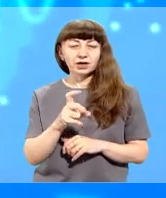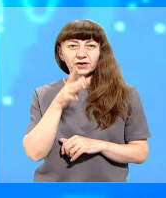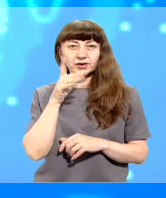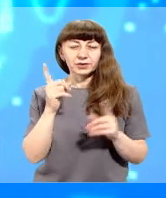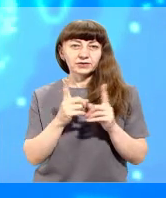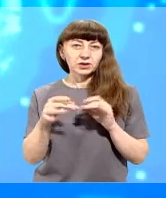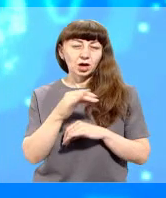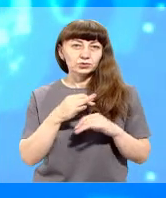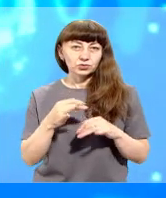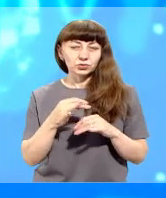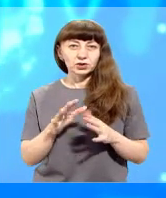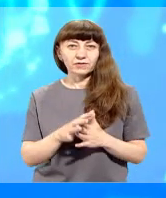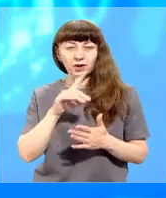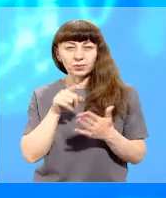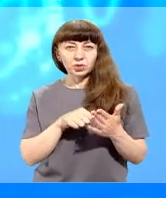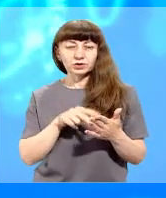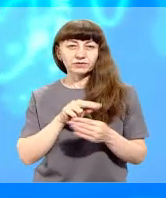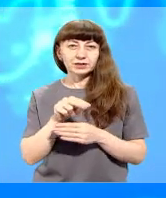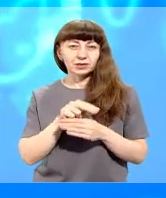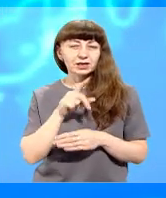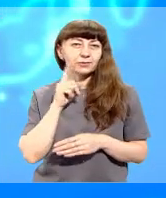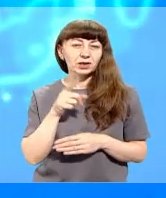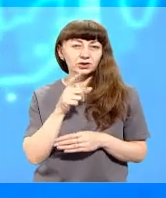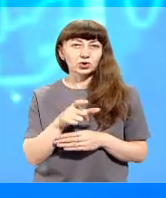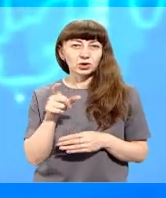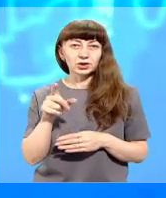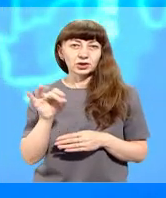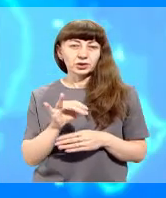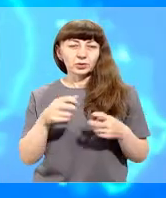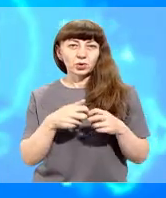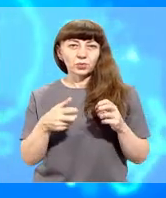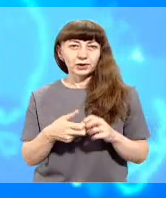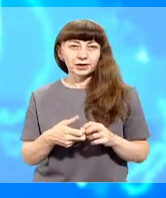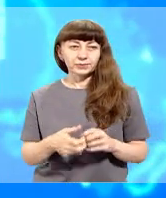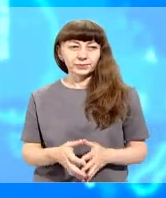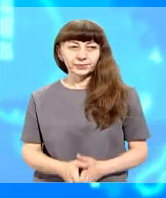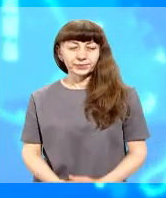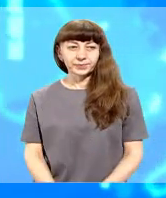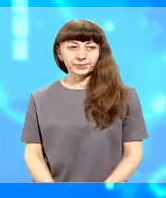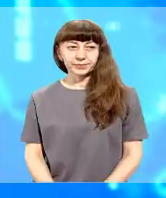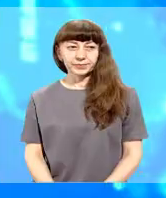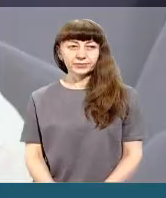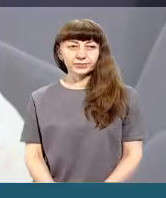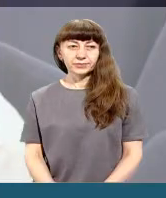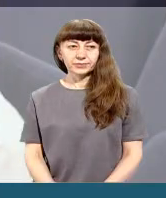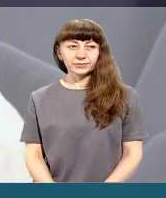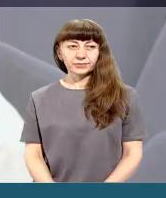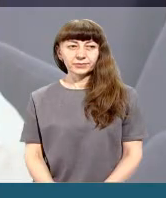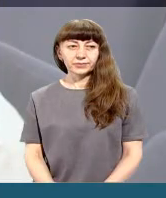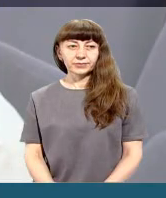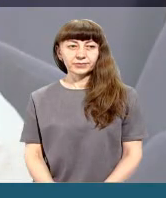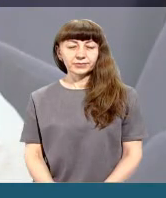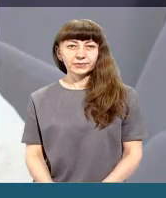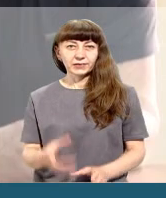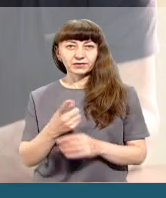обсудили вопросы военно-патриотического воспитания молодежи, а также текущие проблемы и пути их решения. В этот раз